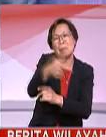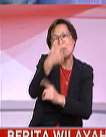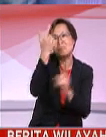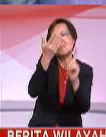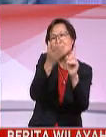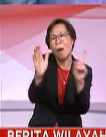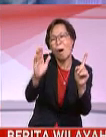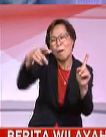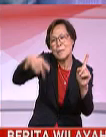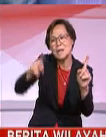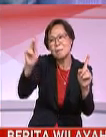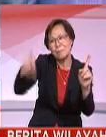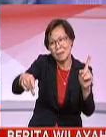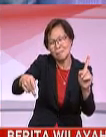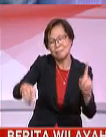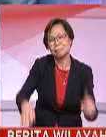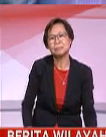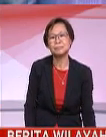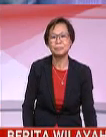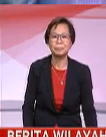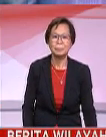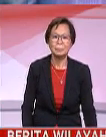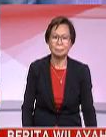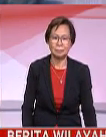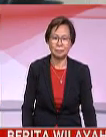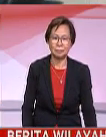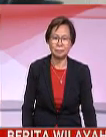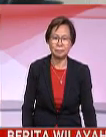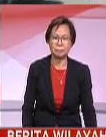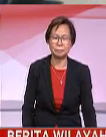ingkar perintah kawalan pergerakan.